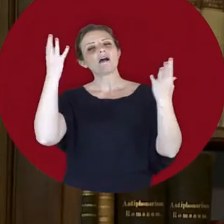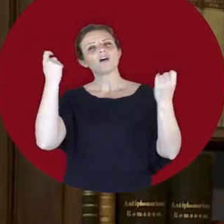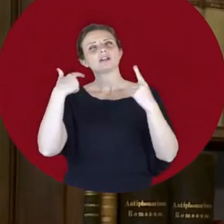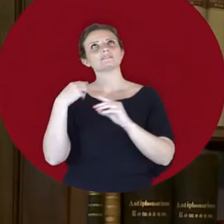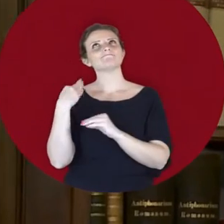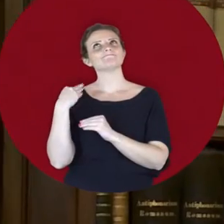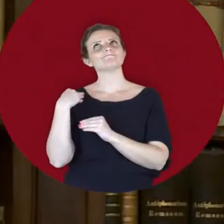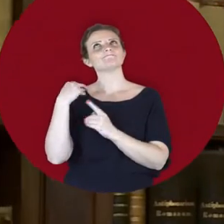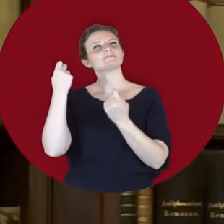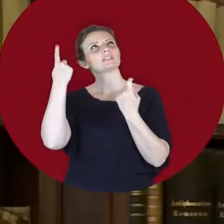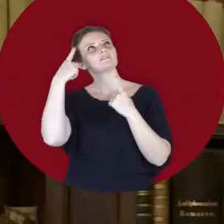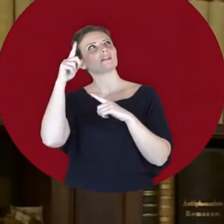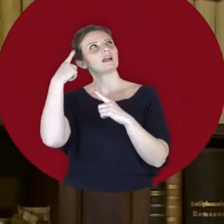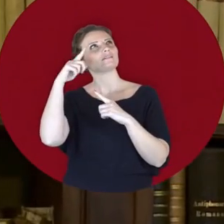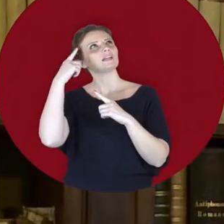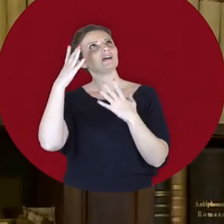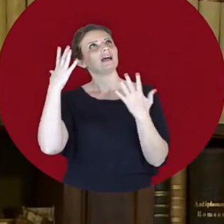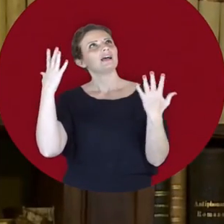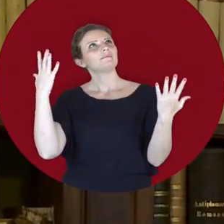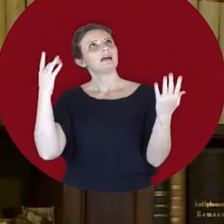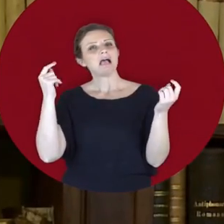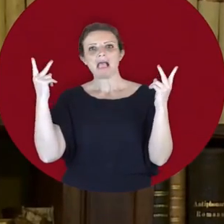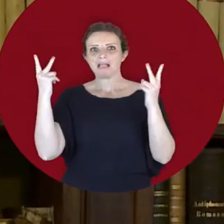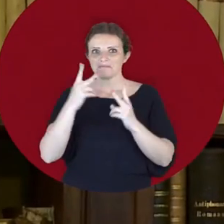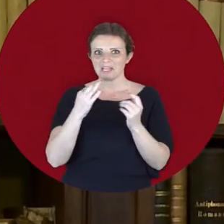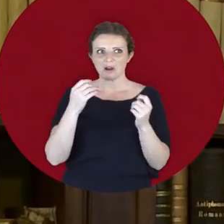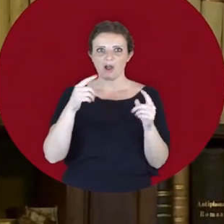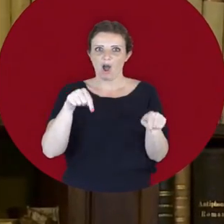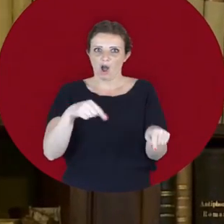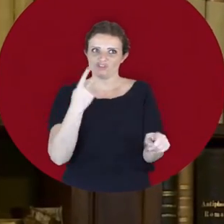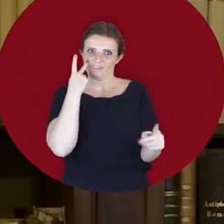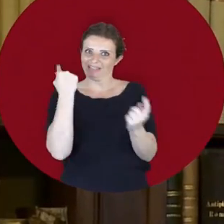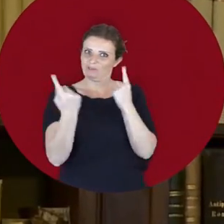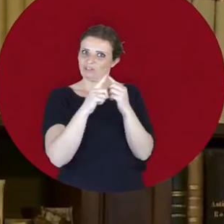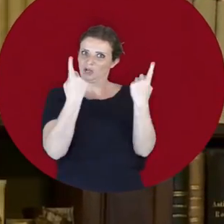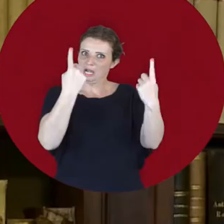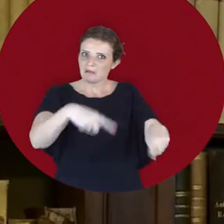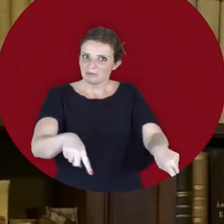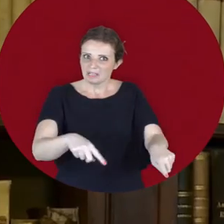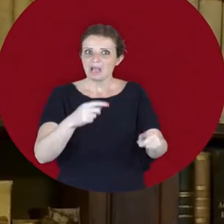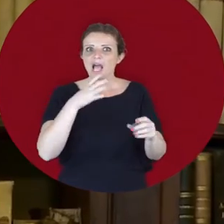A volte mi domando, ma quante